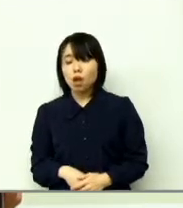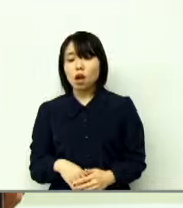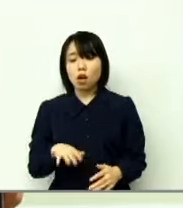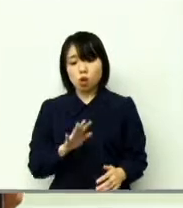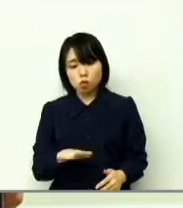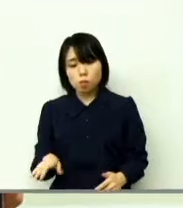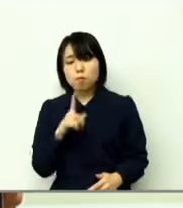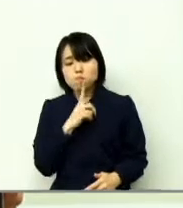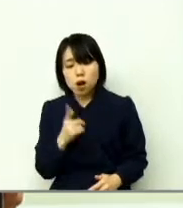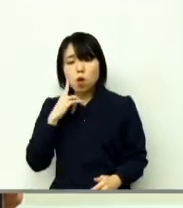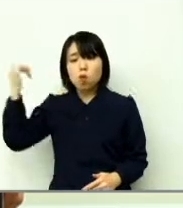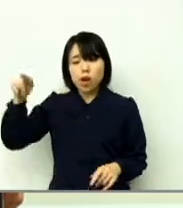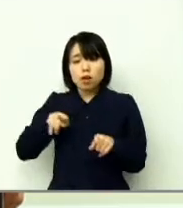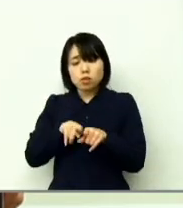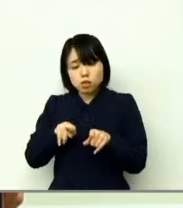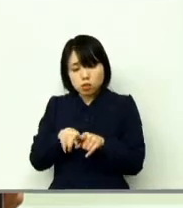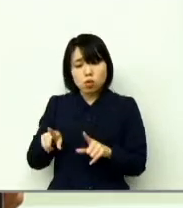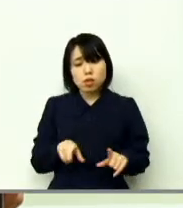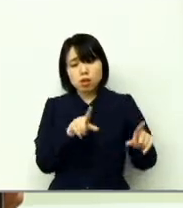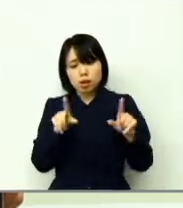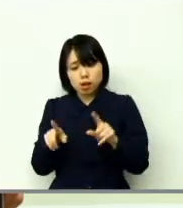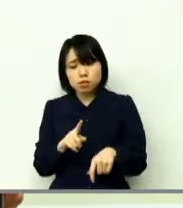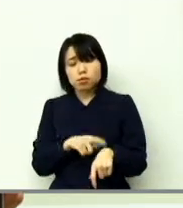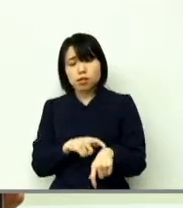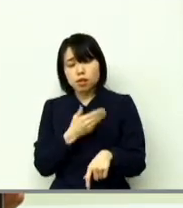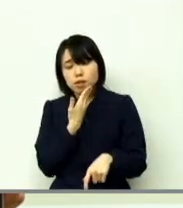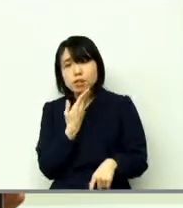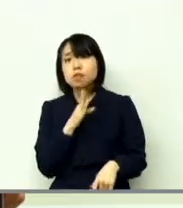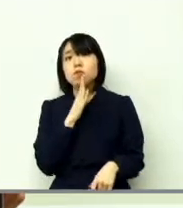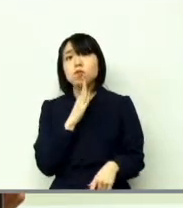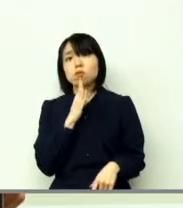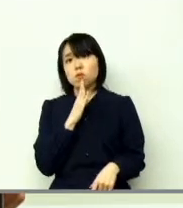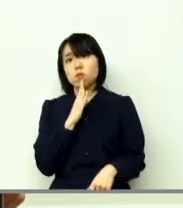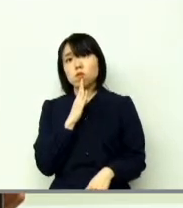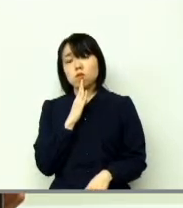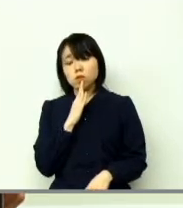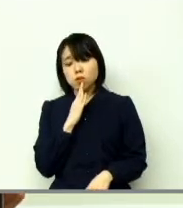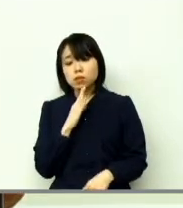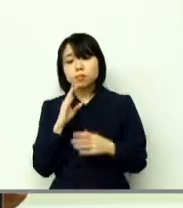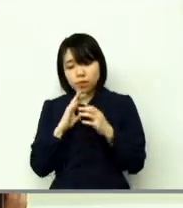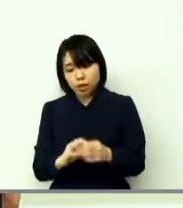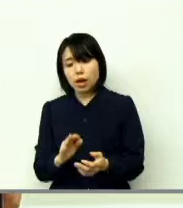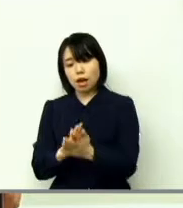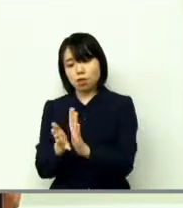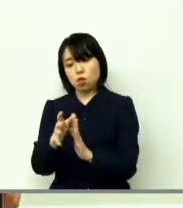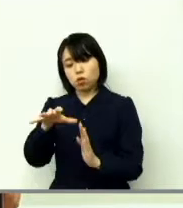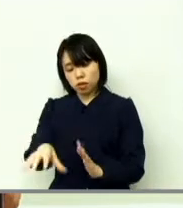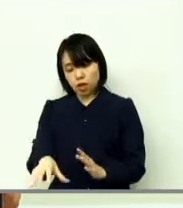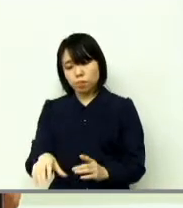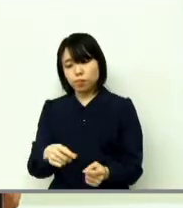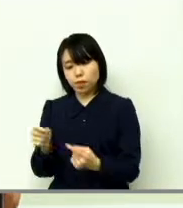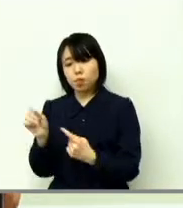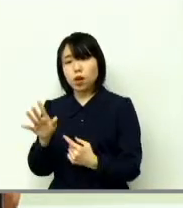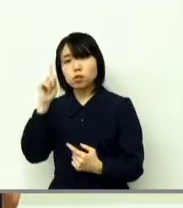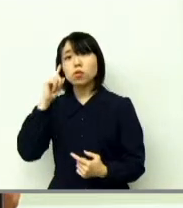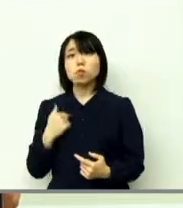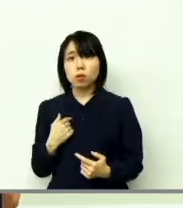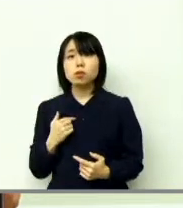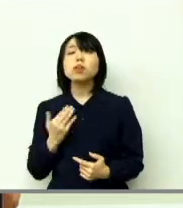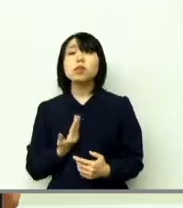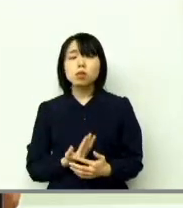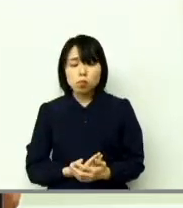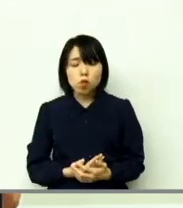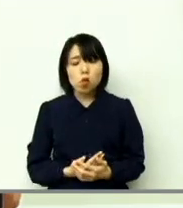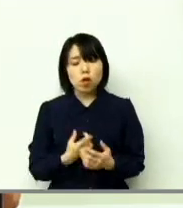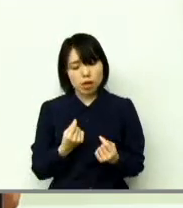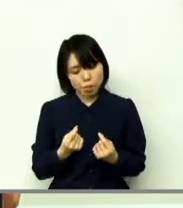時間を大切にすべきだと、あるいはしたいというご家庭が幼稚園を選んでくるわけですけれども、家庭によってはどうしても多